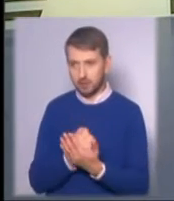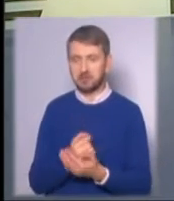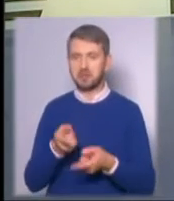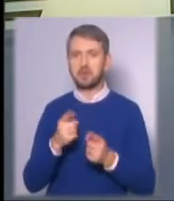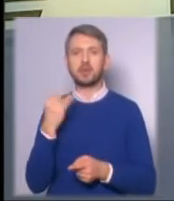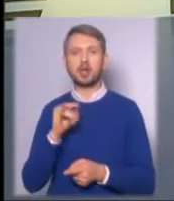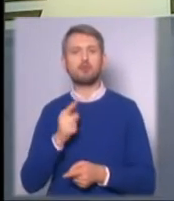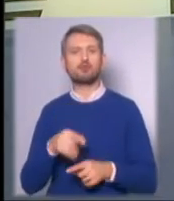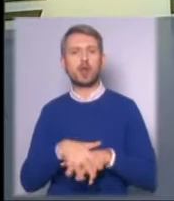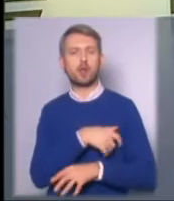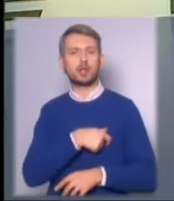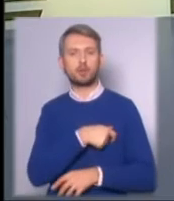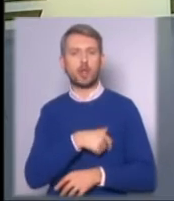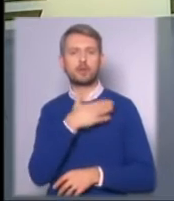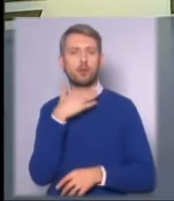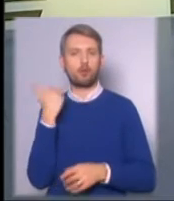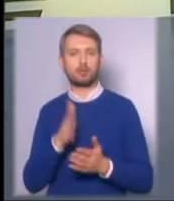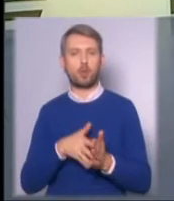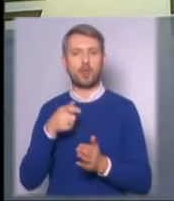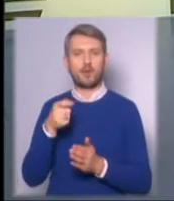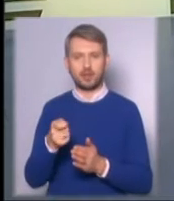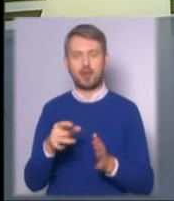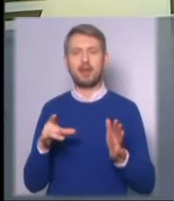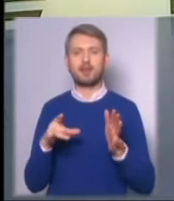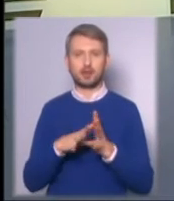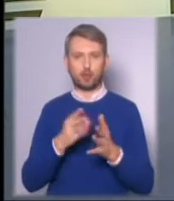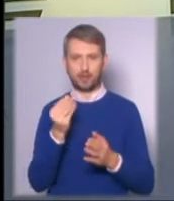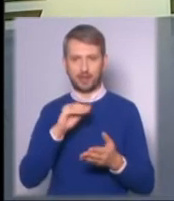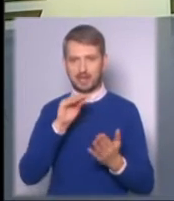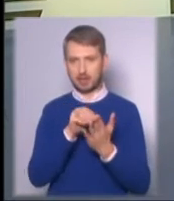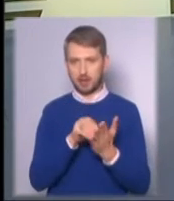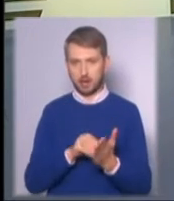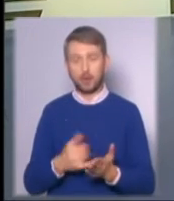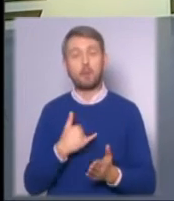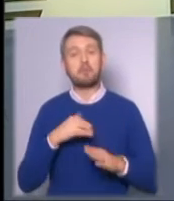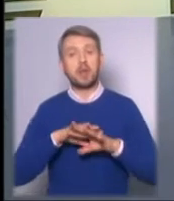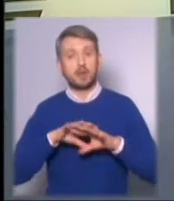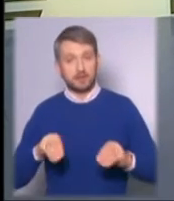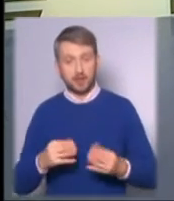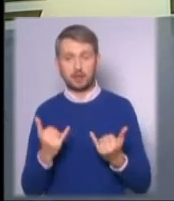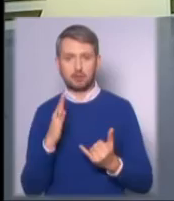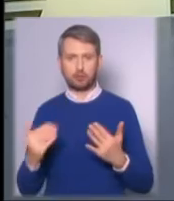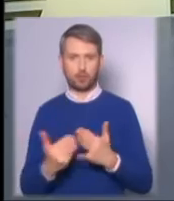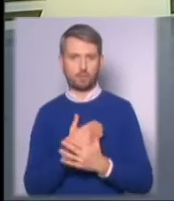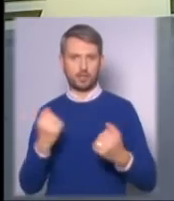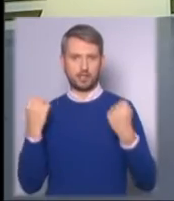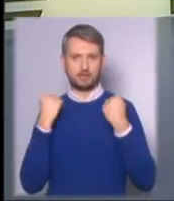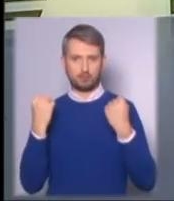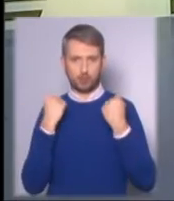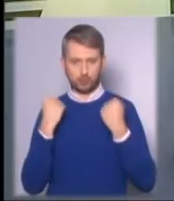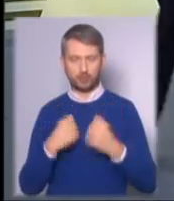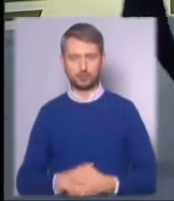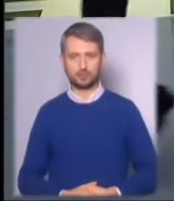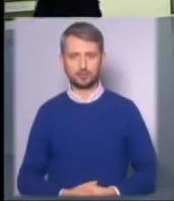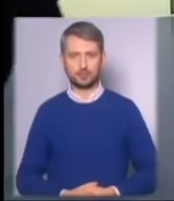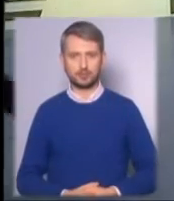чому народні депутати не хочуть подавати електронні декларації. У мене все на цю годину. Зараз Роман Сагай про спорт. Наступний випуск о 21-й. Будьте з